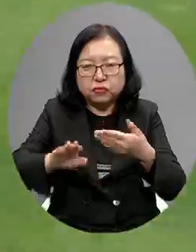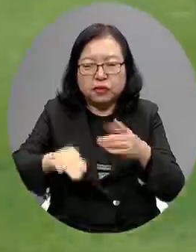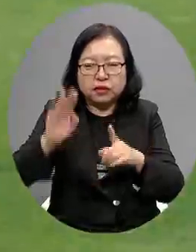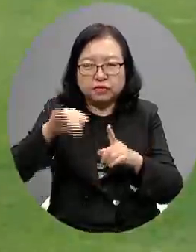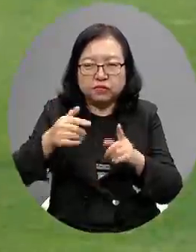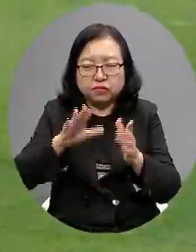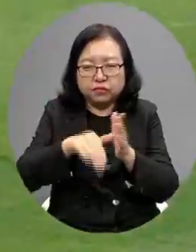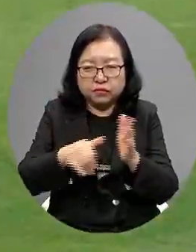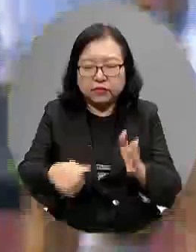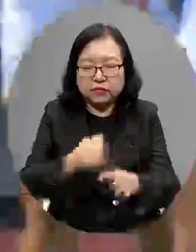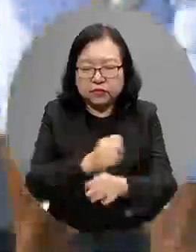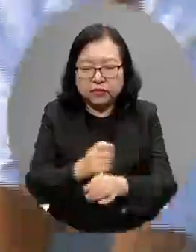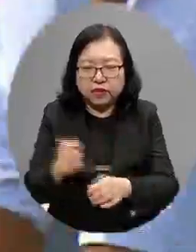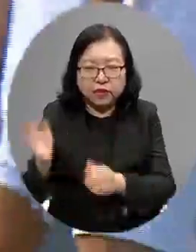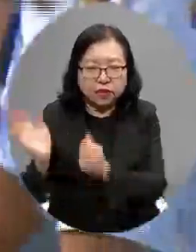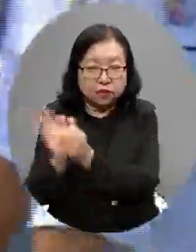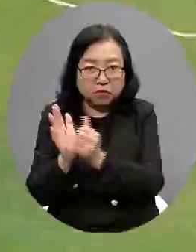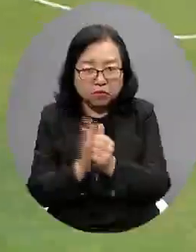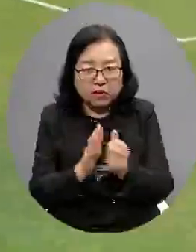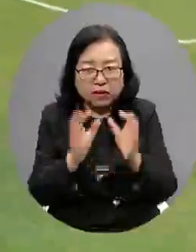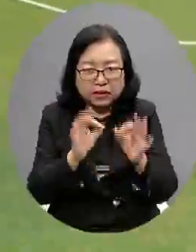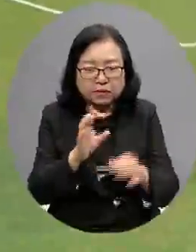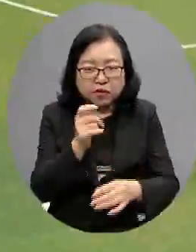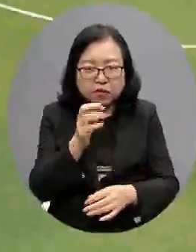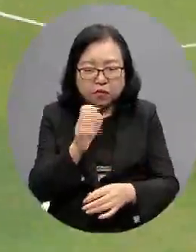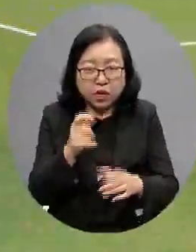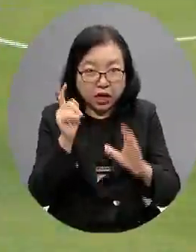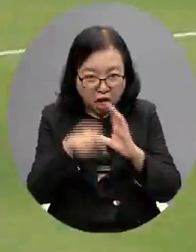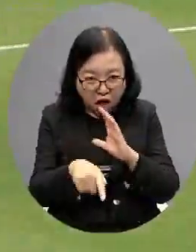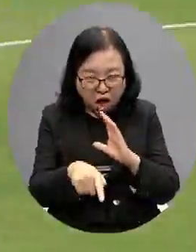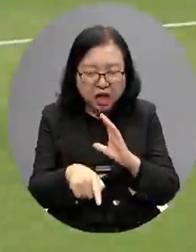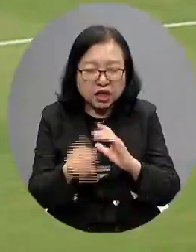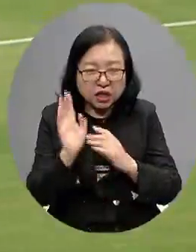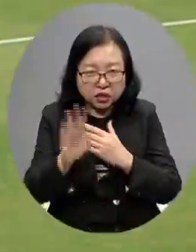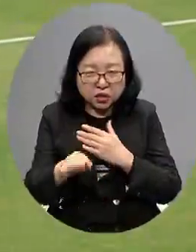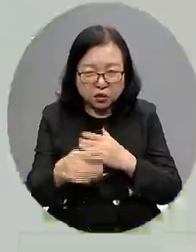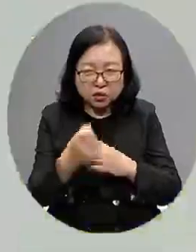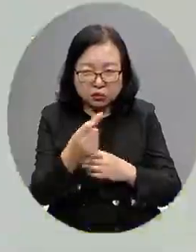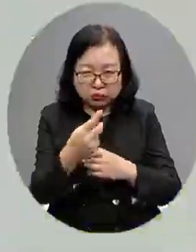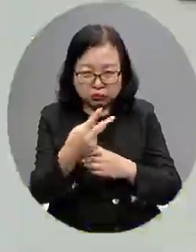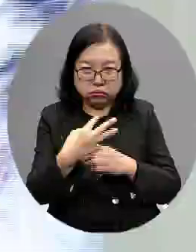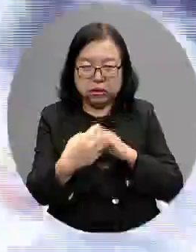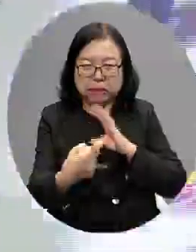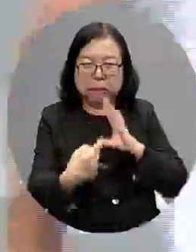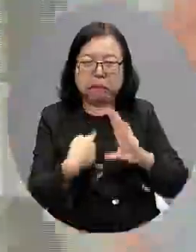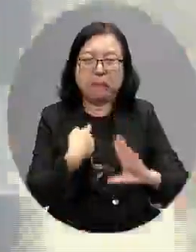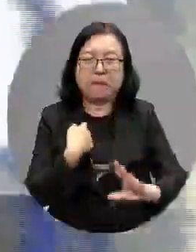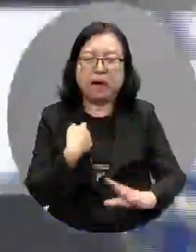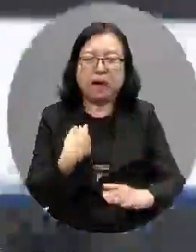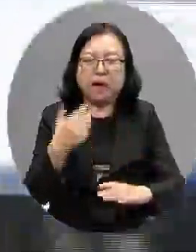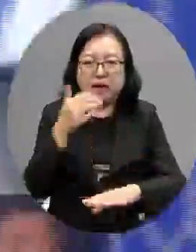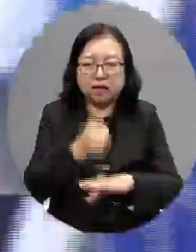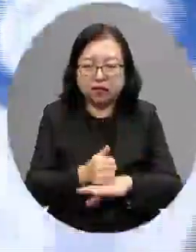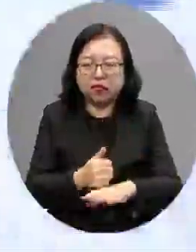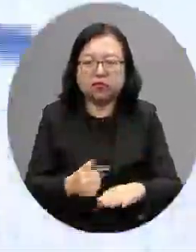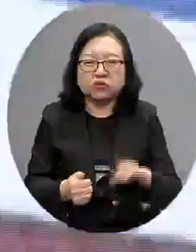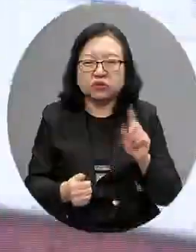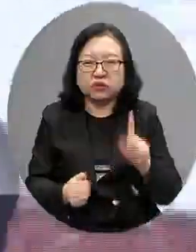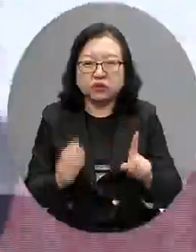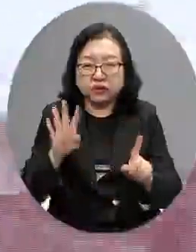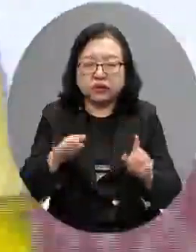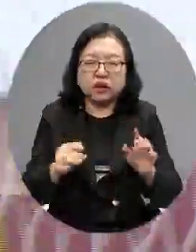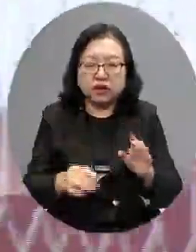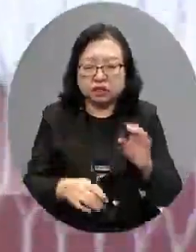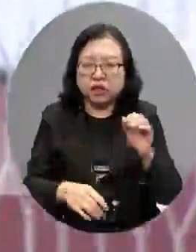김영환이만의 골을 넣었지만 이따라 세골을 허용하며 1대 4로 졌습니다 홈에서 마지막 경기를 치른 충북 청주의